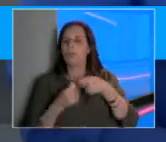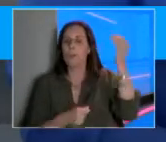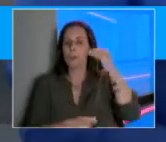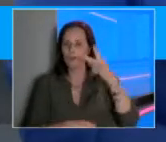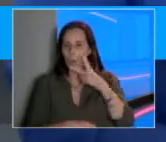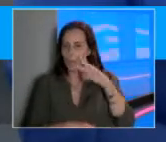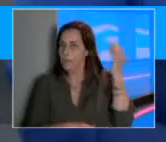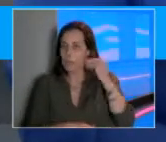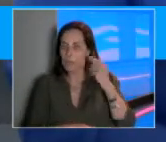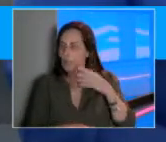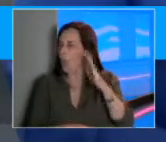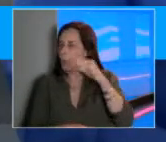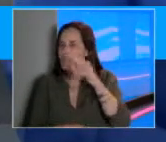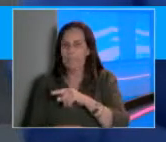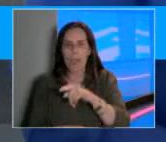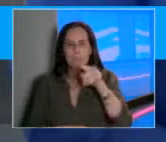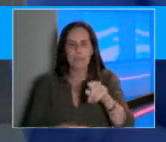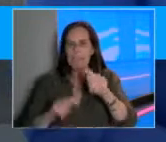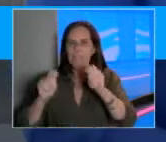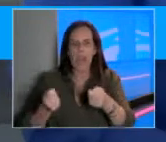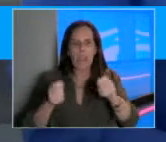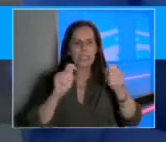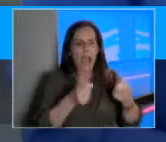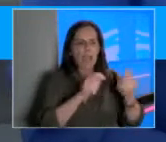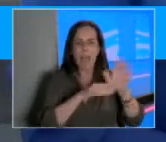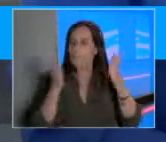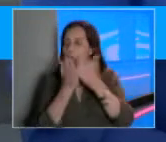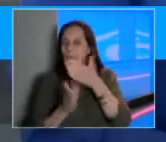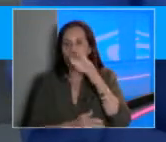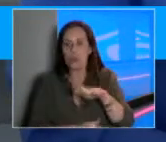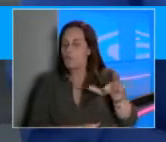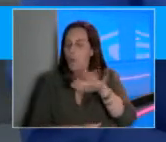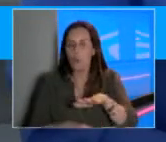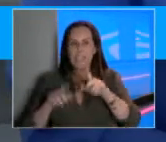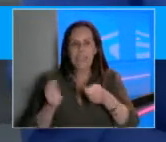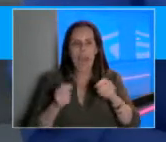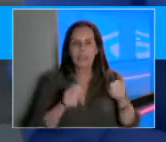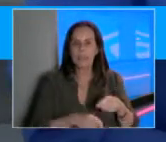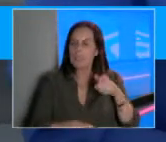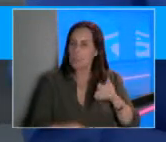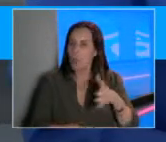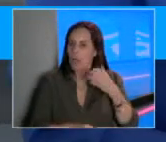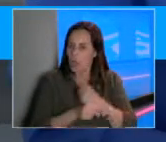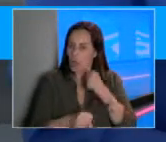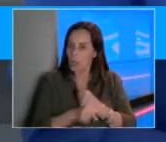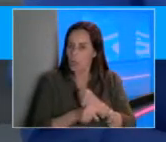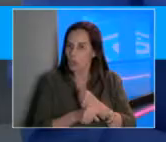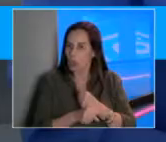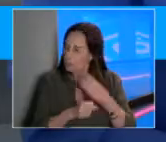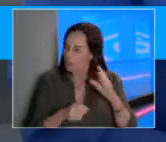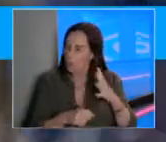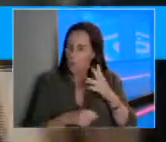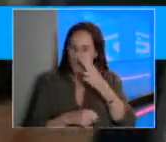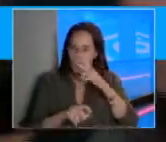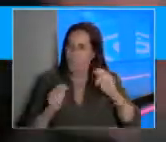הספר, אנחנו רואים בית ספר אחרי בית ספר, נסגרים גם בבאר שבע, גם בירושלים, שכונות שלמות, צריך אולי לעשות כאן רישאפל, ולנסות